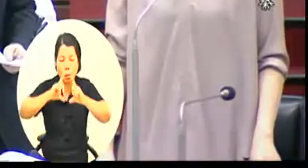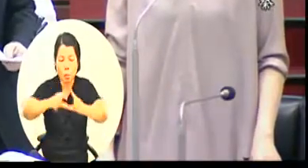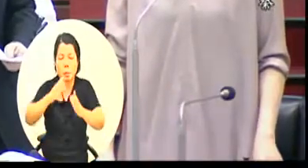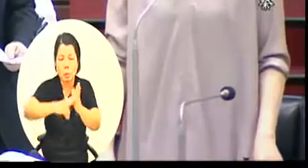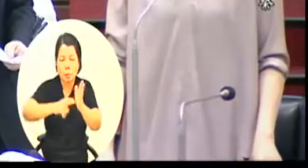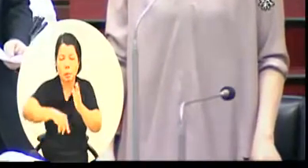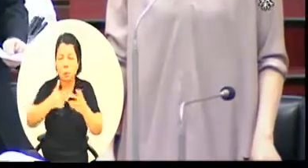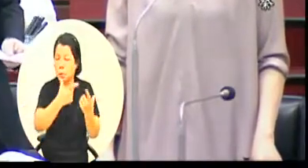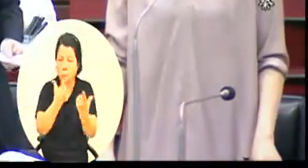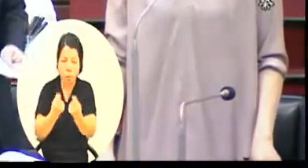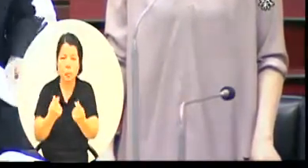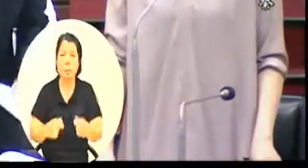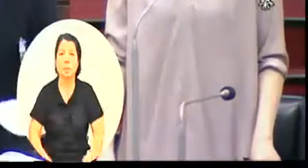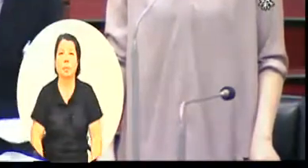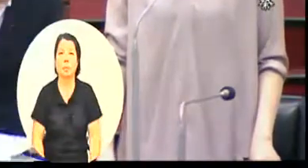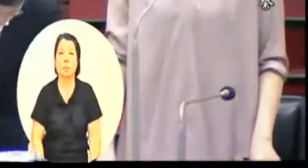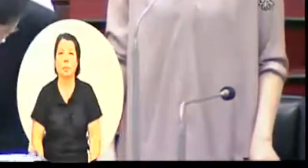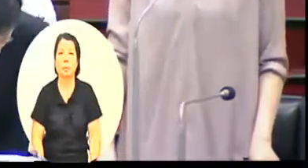是这样子。